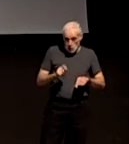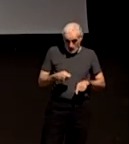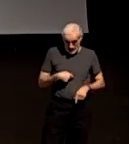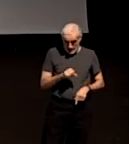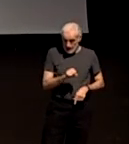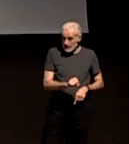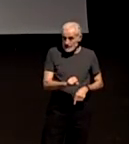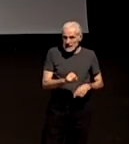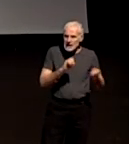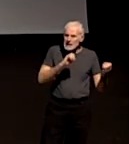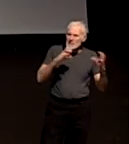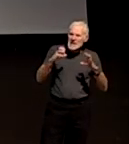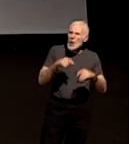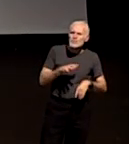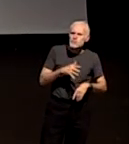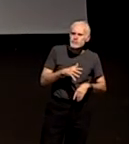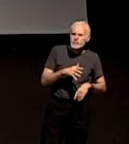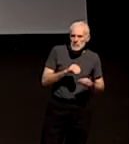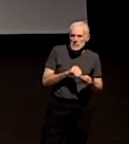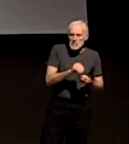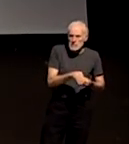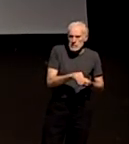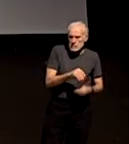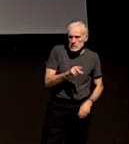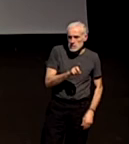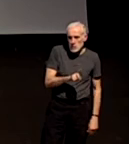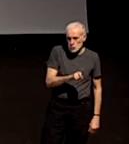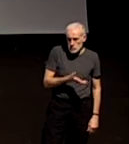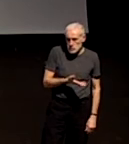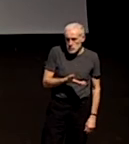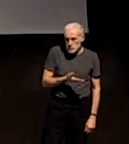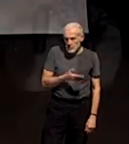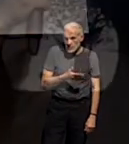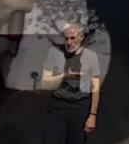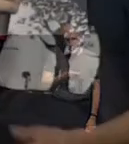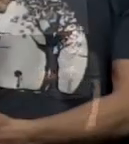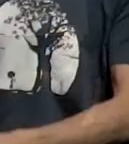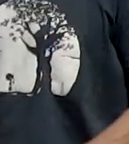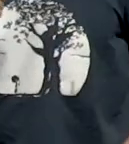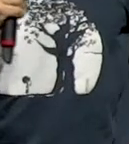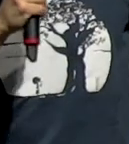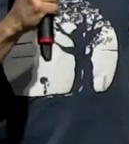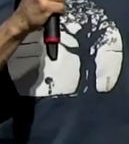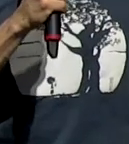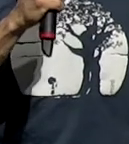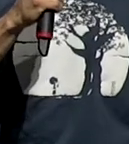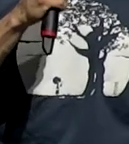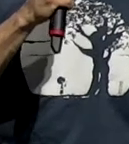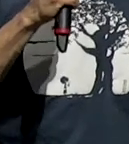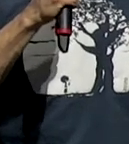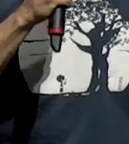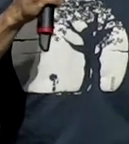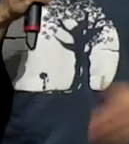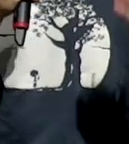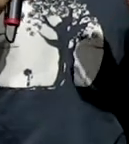mais la météo est pas bonne elle risque d'être dimanche sur justement chouettes et hiboux on va apprendre à découvrir je vais répéter un petit peu tout ça en plus